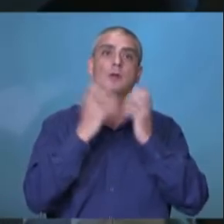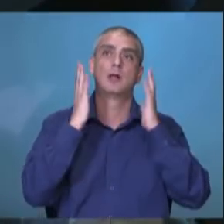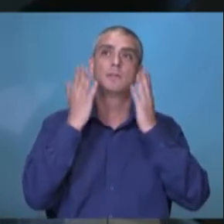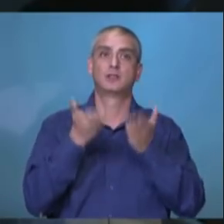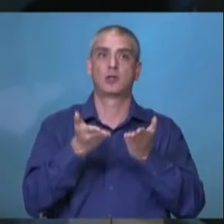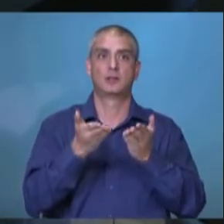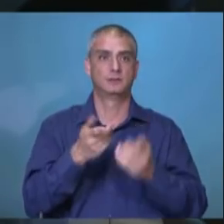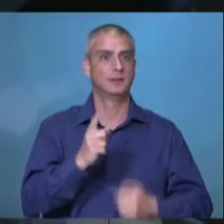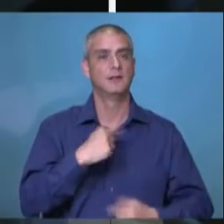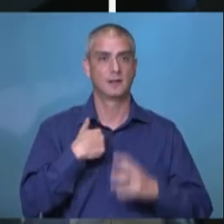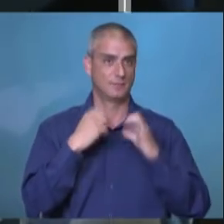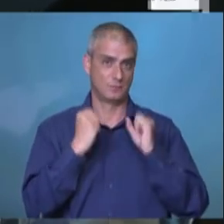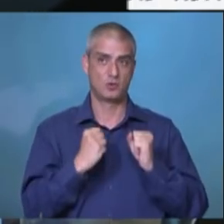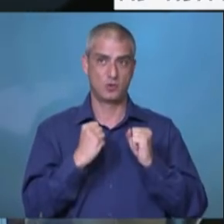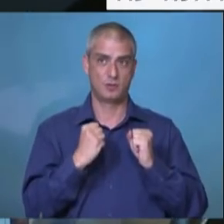אין כל ספק